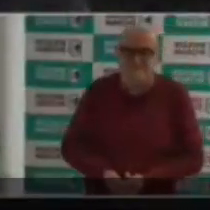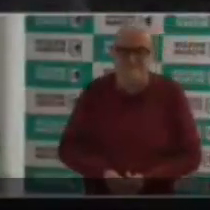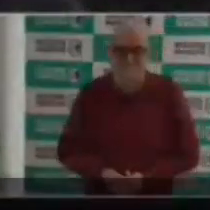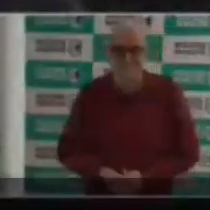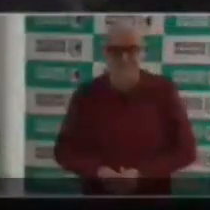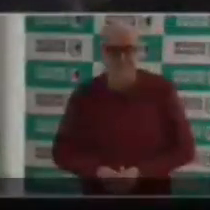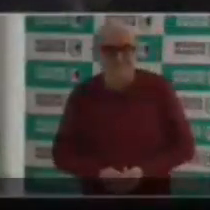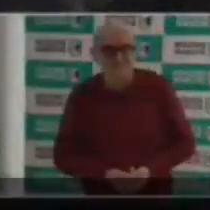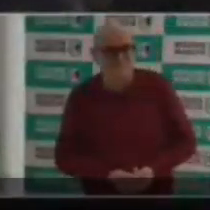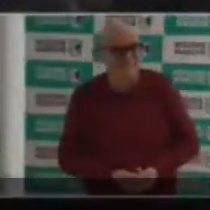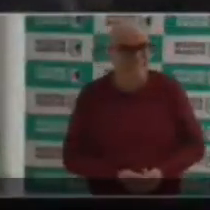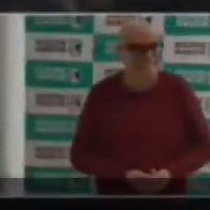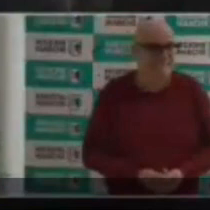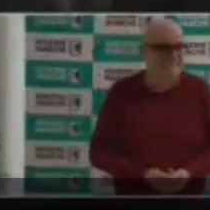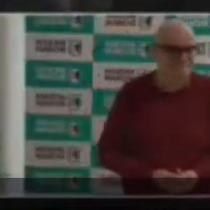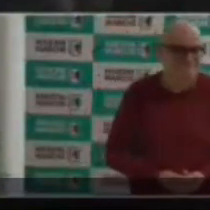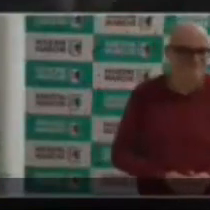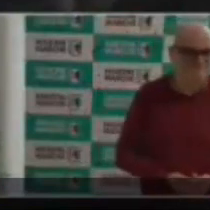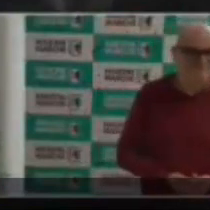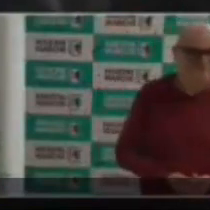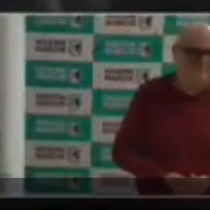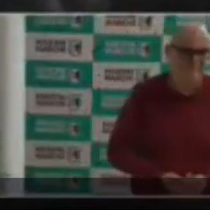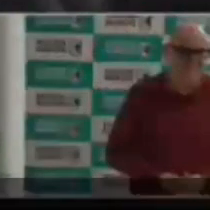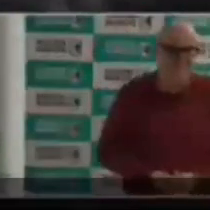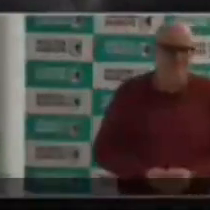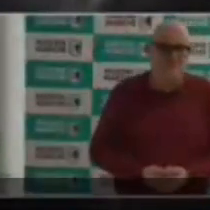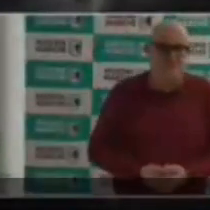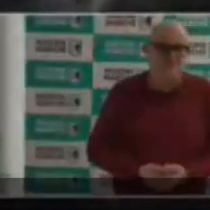Rispondo io, tanto per farvi capire.